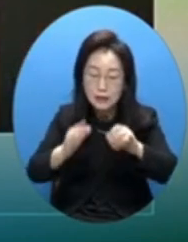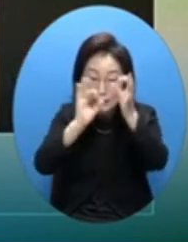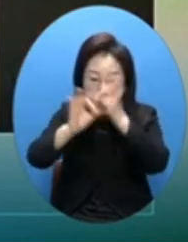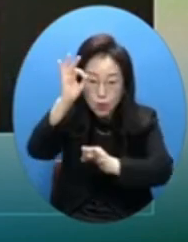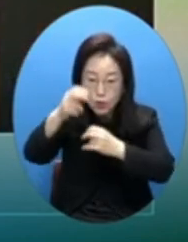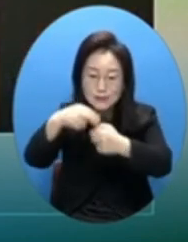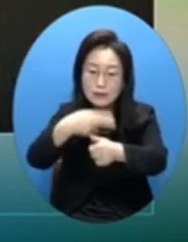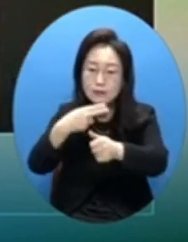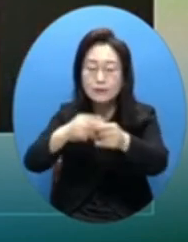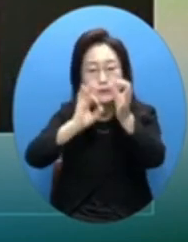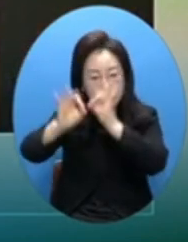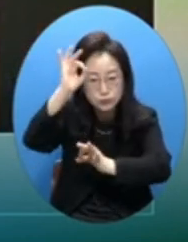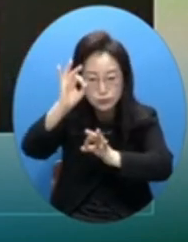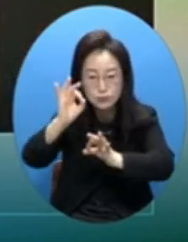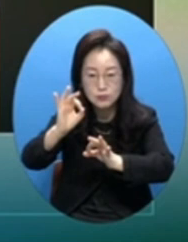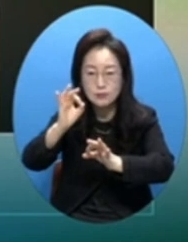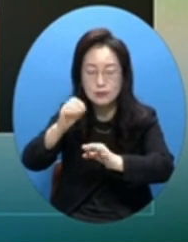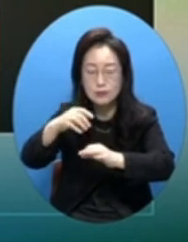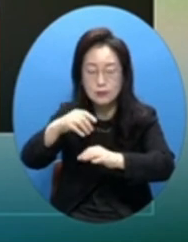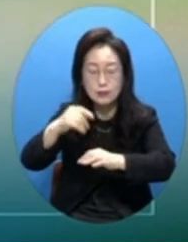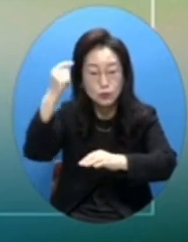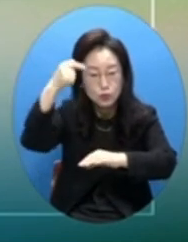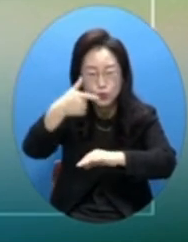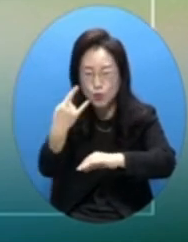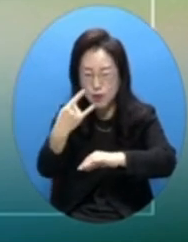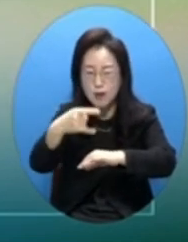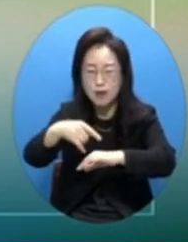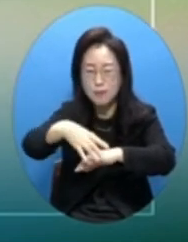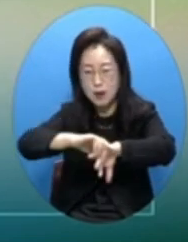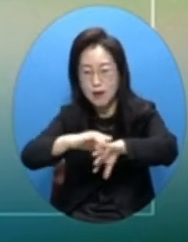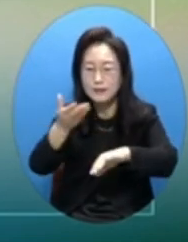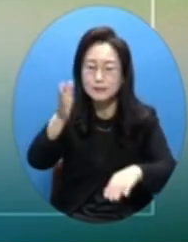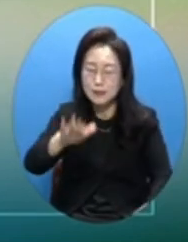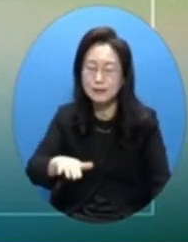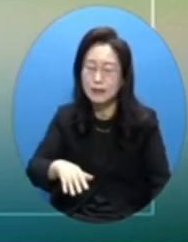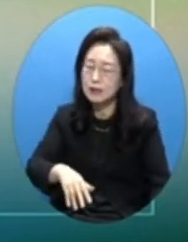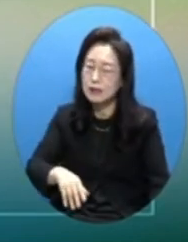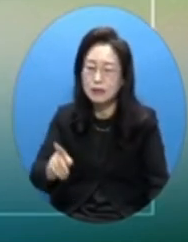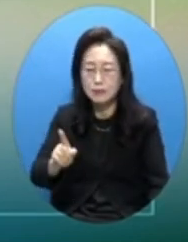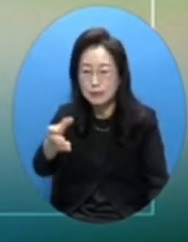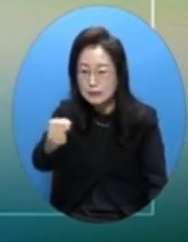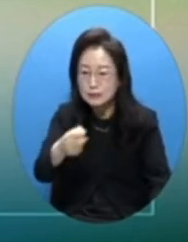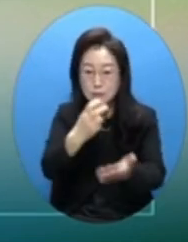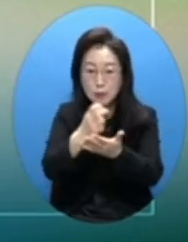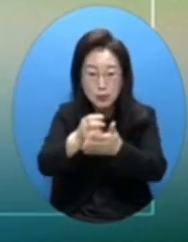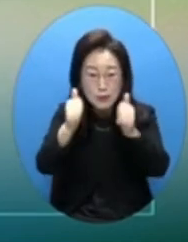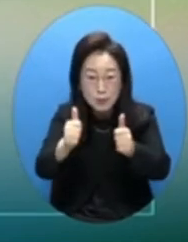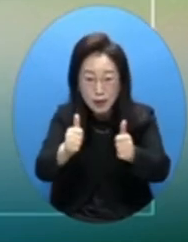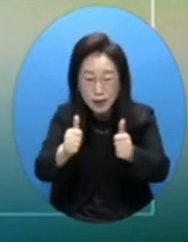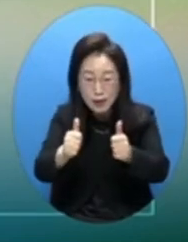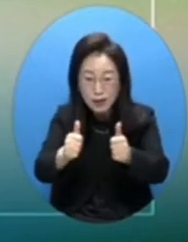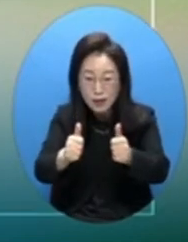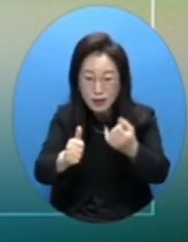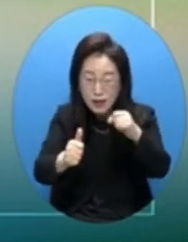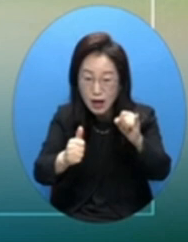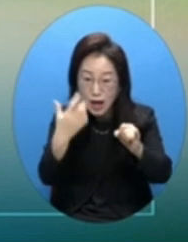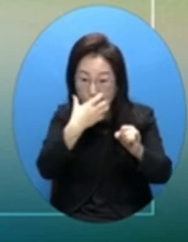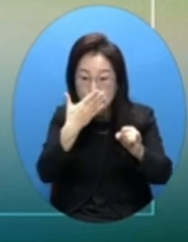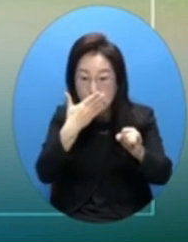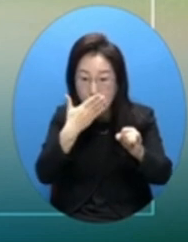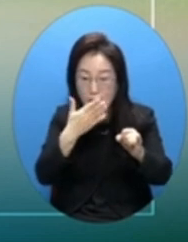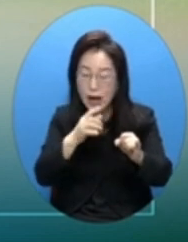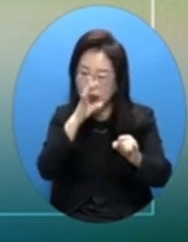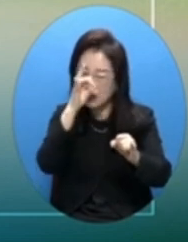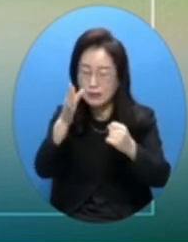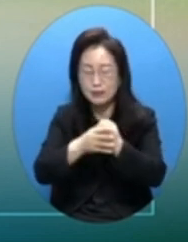많이 힘들었지만 의료진을 용서하기로 마음먹었어요. 법으로 해결한다고 우리 삶이 달라지는 건 없더라고요. 하나님은 제게 그들도